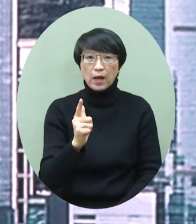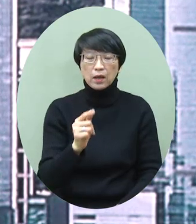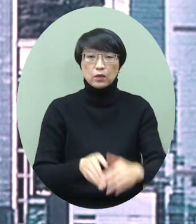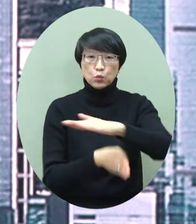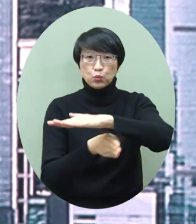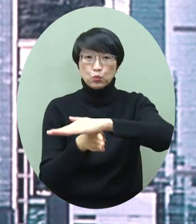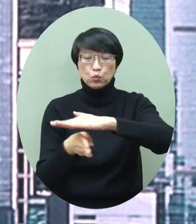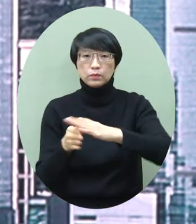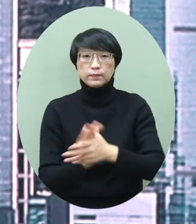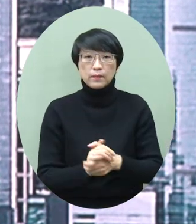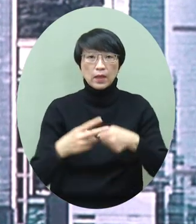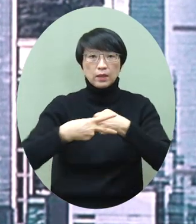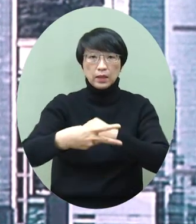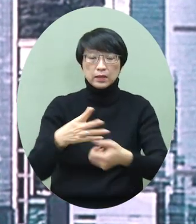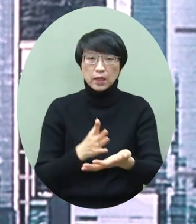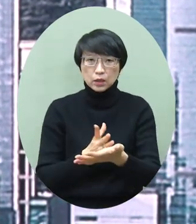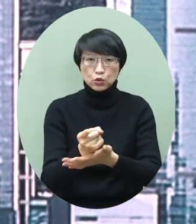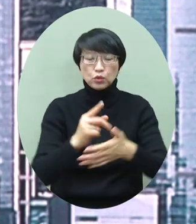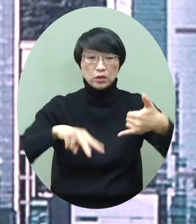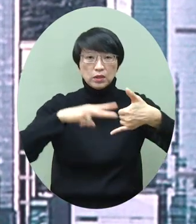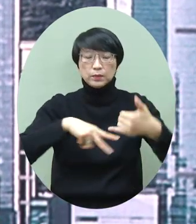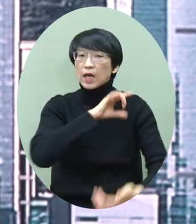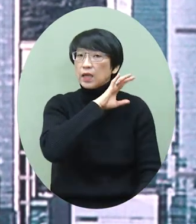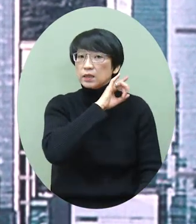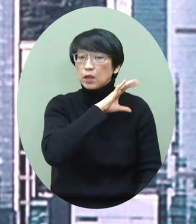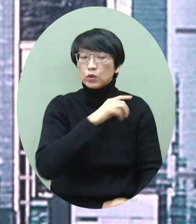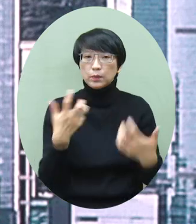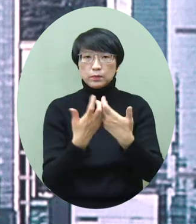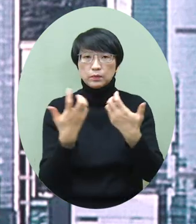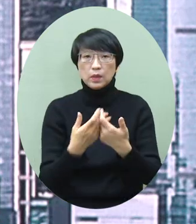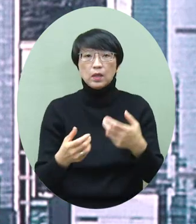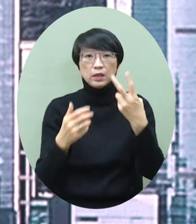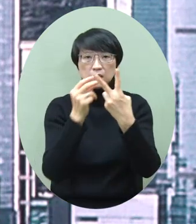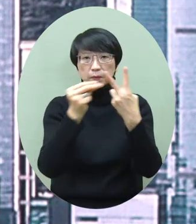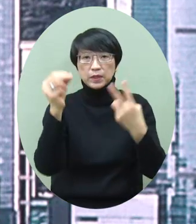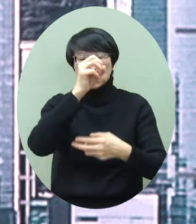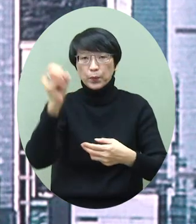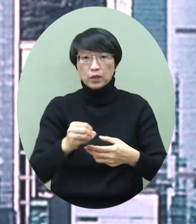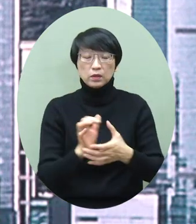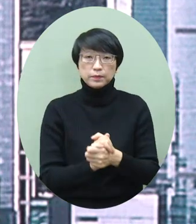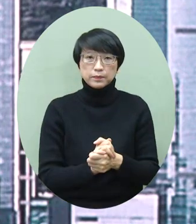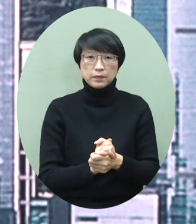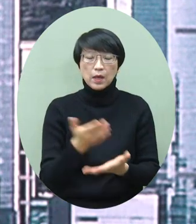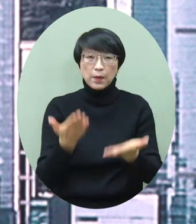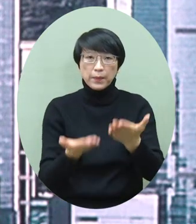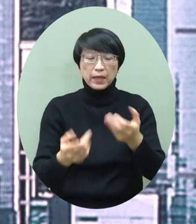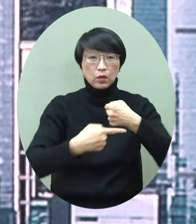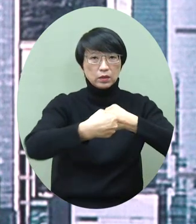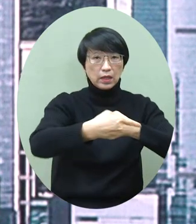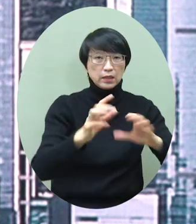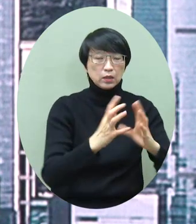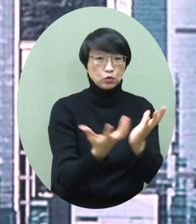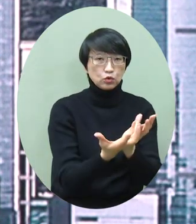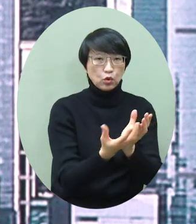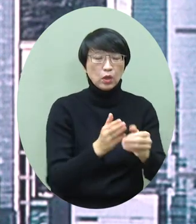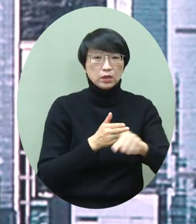會有佔第二輪酒店提供房間總數是27%，而比第一輪亦都增加了超